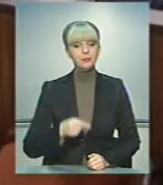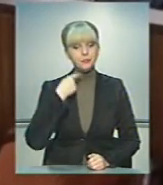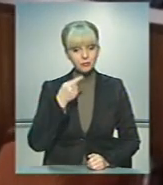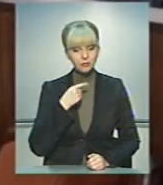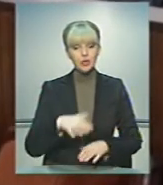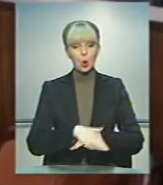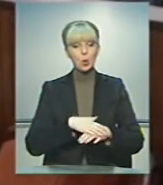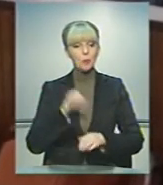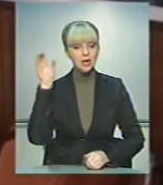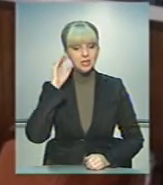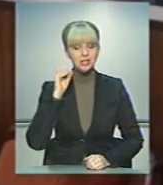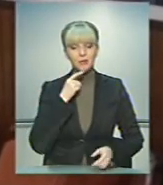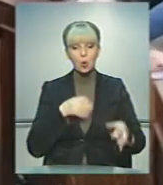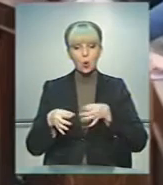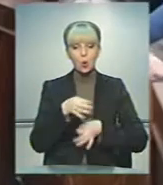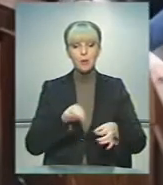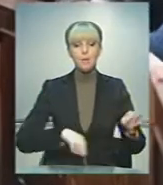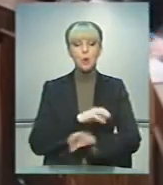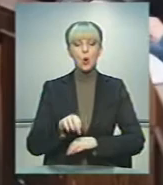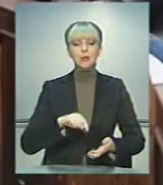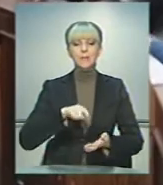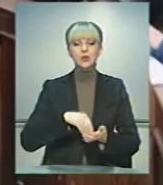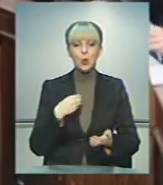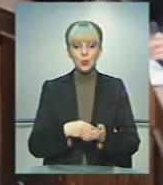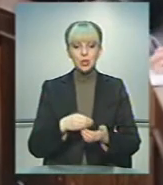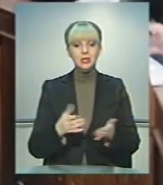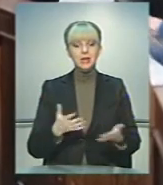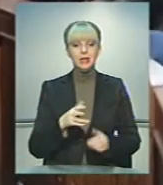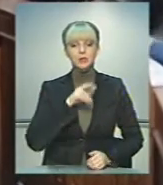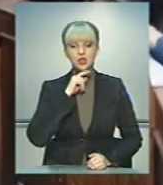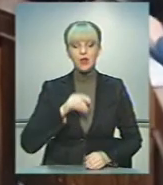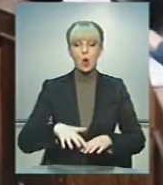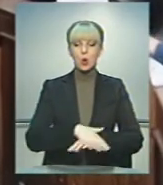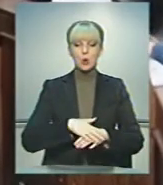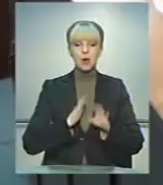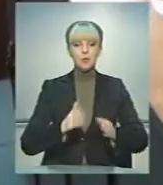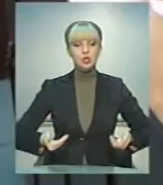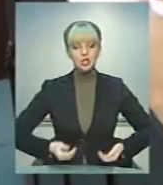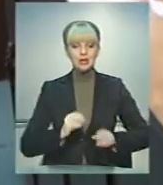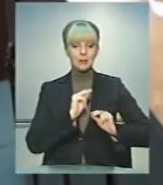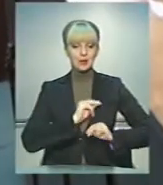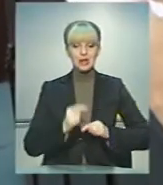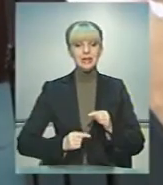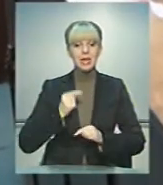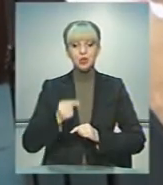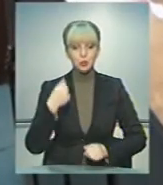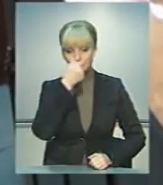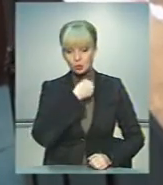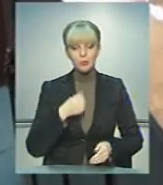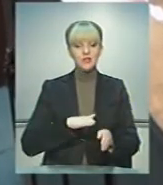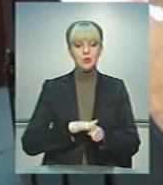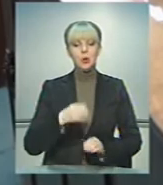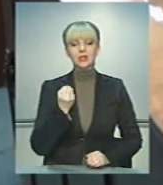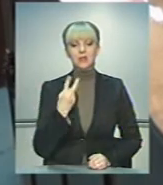Зазначимо, громадські слухання з обговорення проекту міського бюджету, за яким Чернівецька громада буде жити і працювати наступного року,